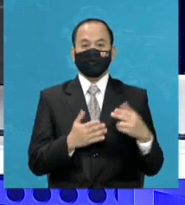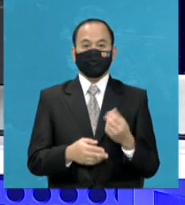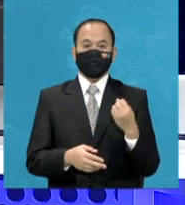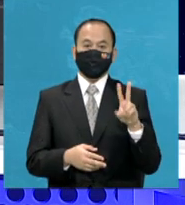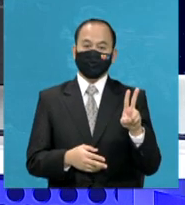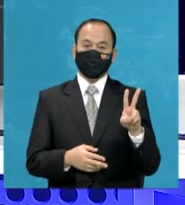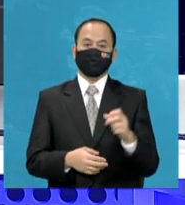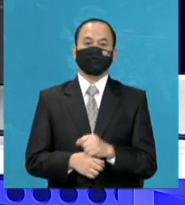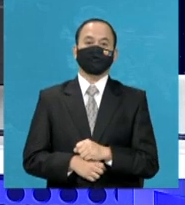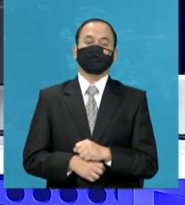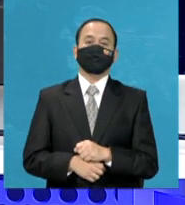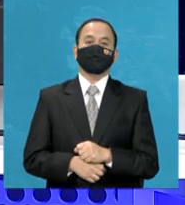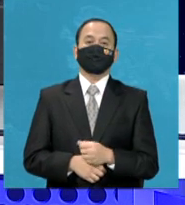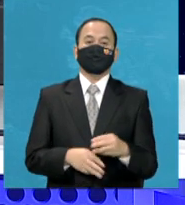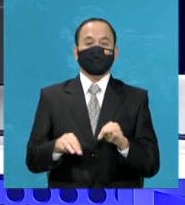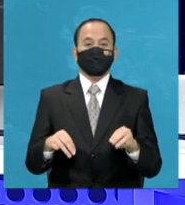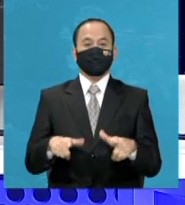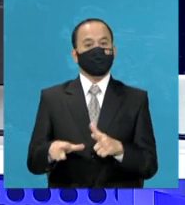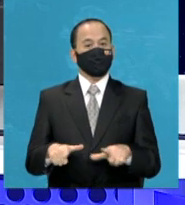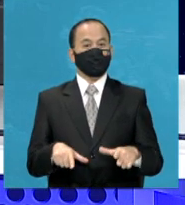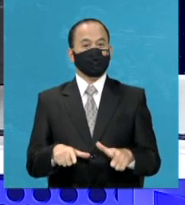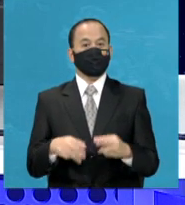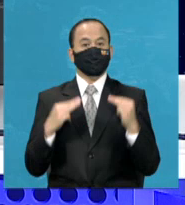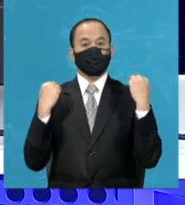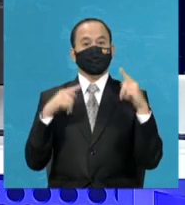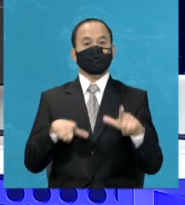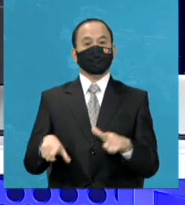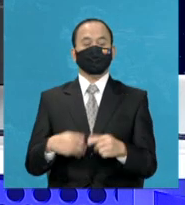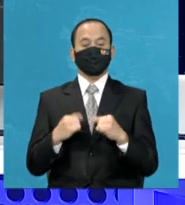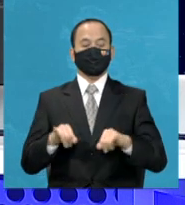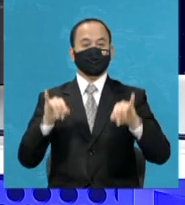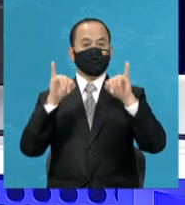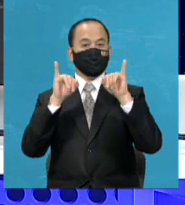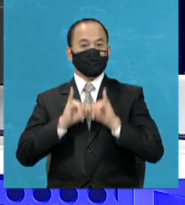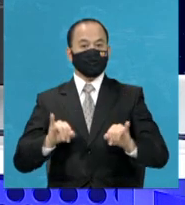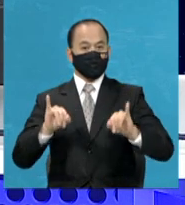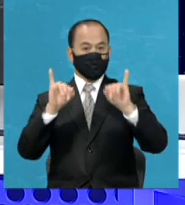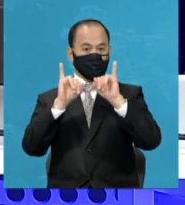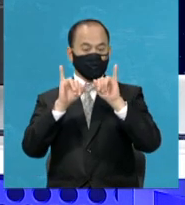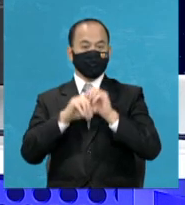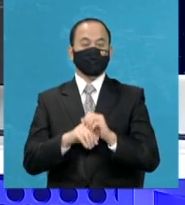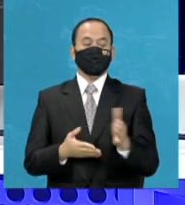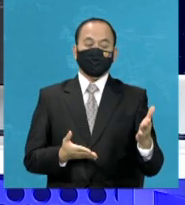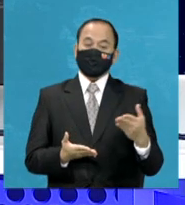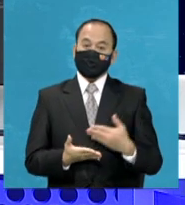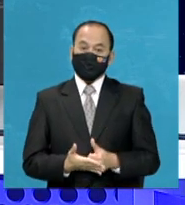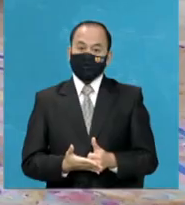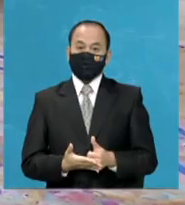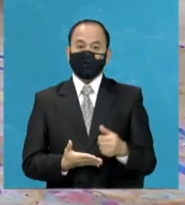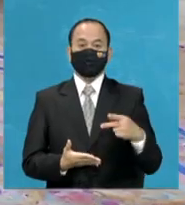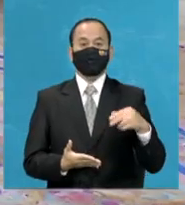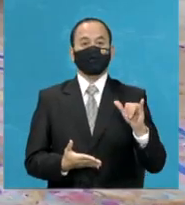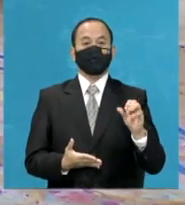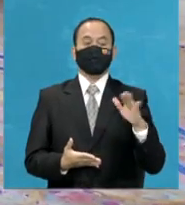ke-12 modules berlangsung di istana Nurul Iman berangkat sama padukan nada kebawah duli Yang Maha